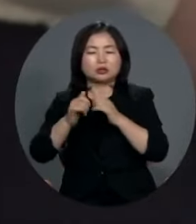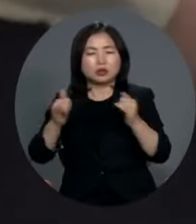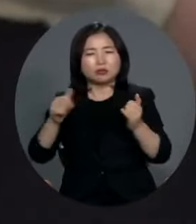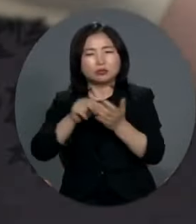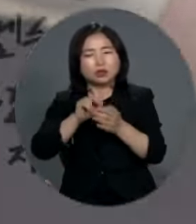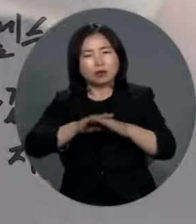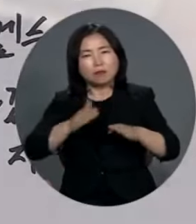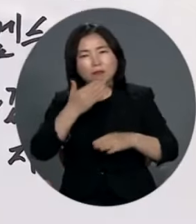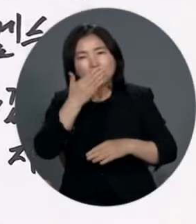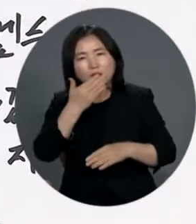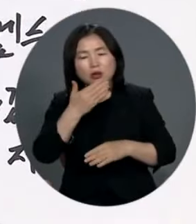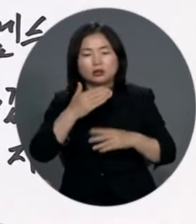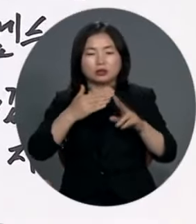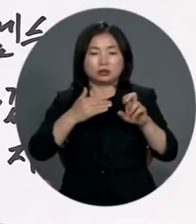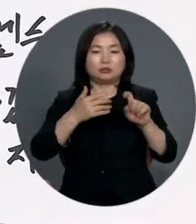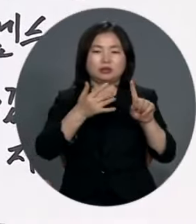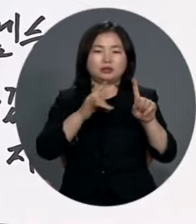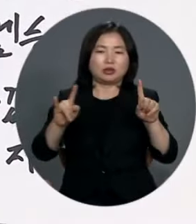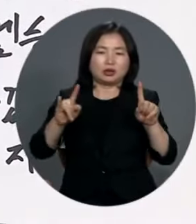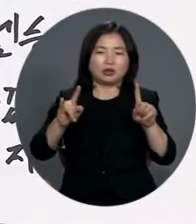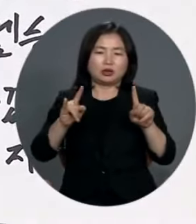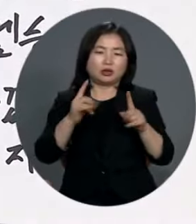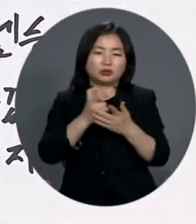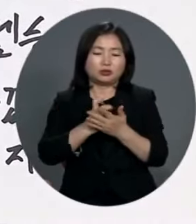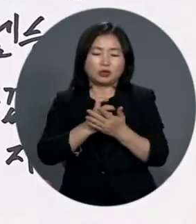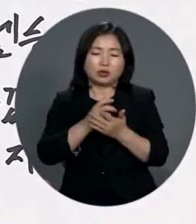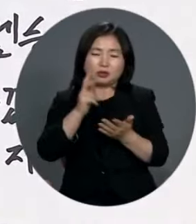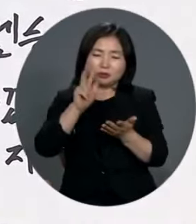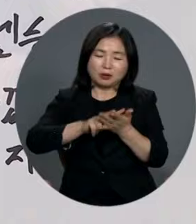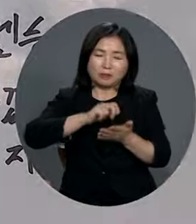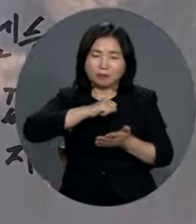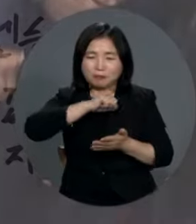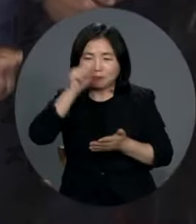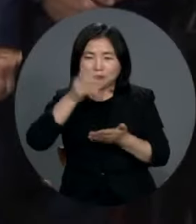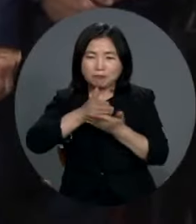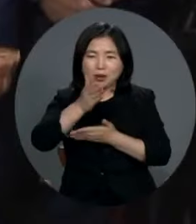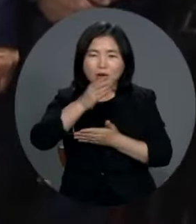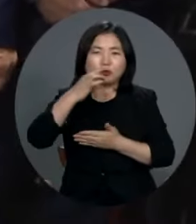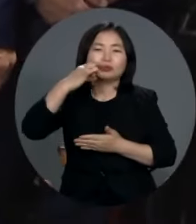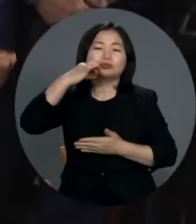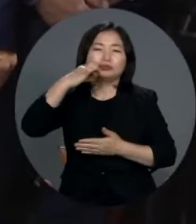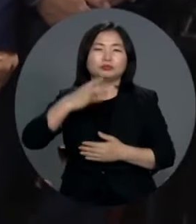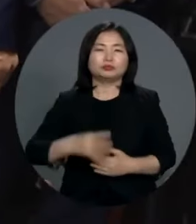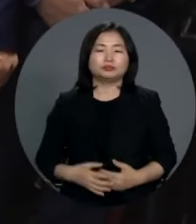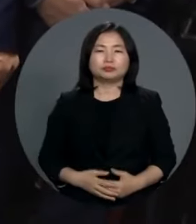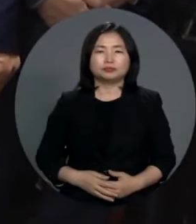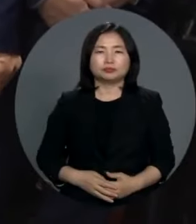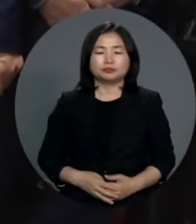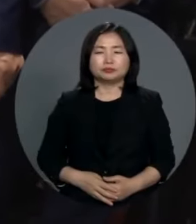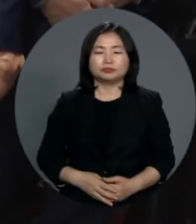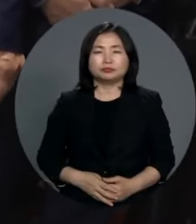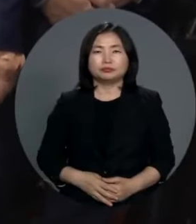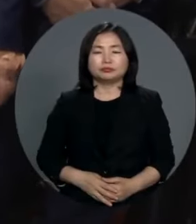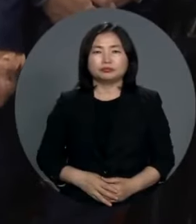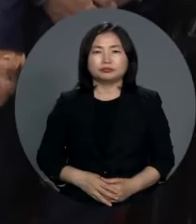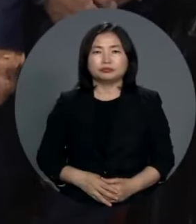조만간 막을 내리는 21대 국회로 이목이 쏠리고 있습니다. MBC 뉴스 권윤수입니다.